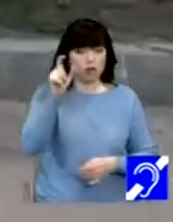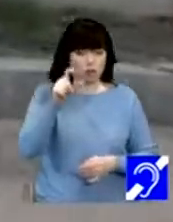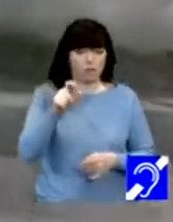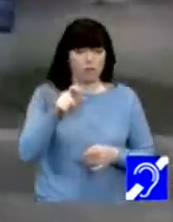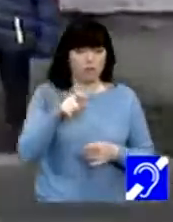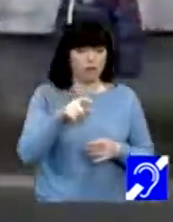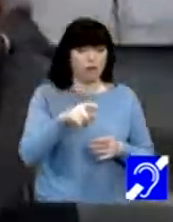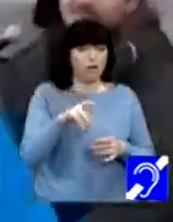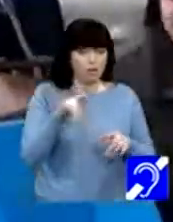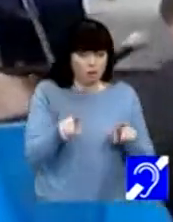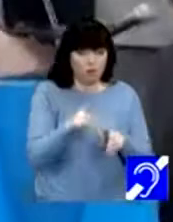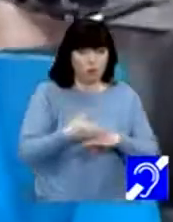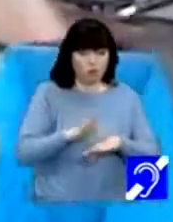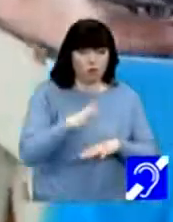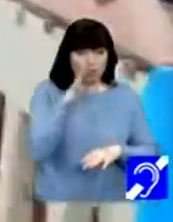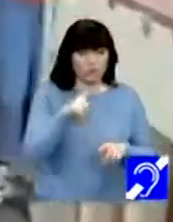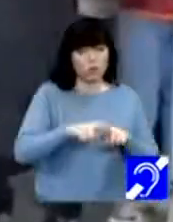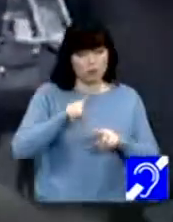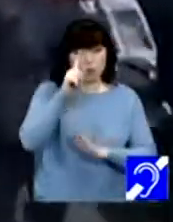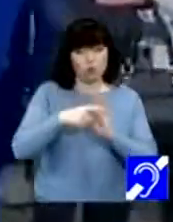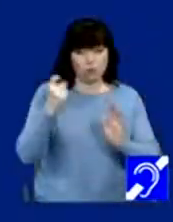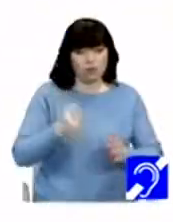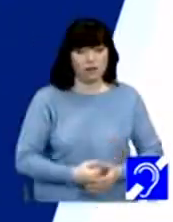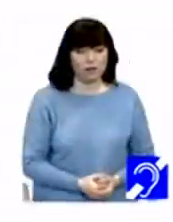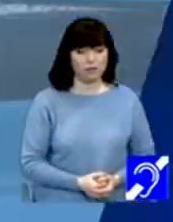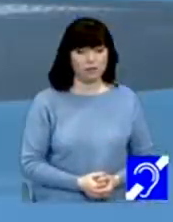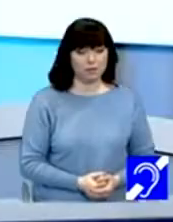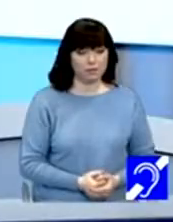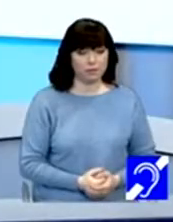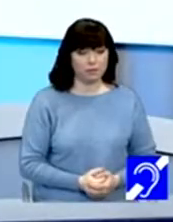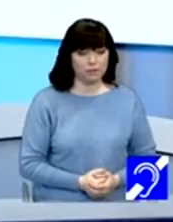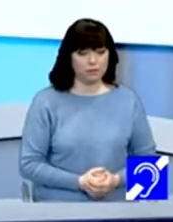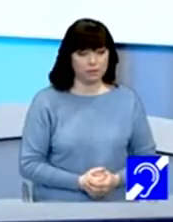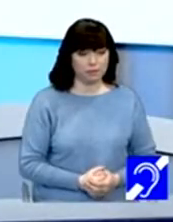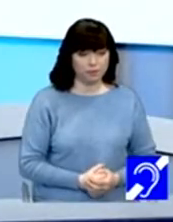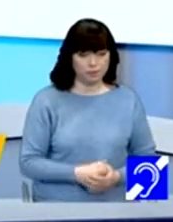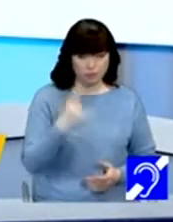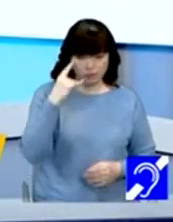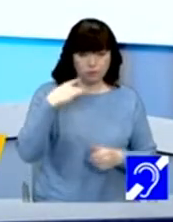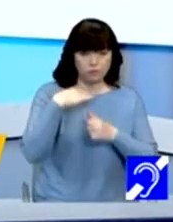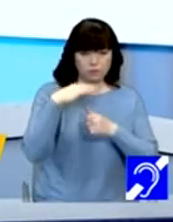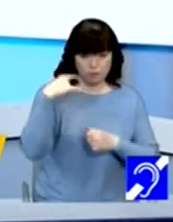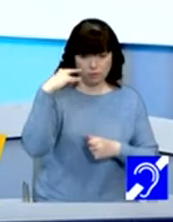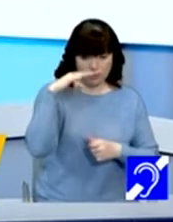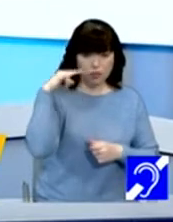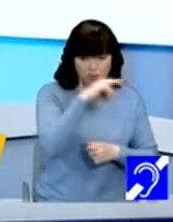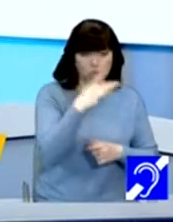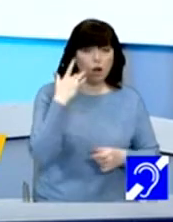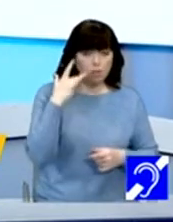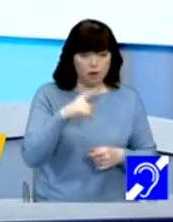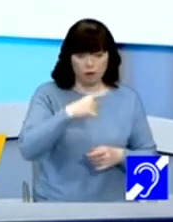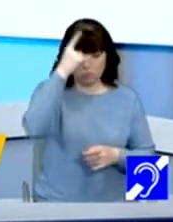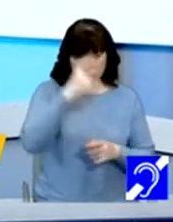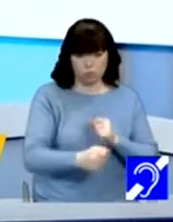momente tulburi? Aflați peste câteva momente în Telejurnal. Un avion militar american s-a prăbușit în